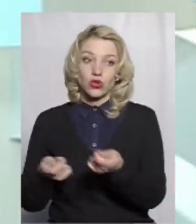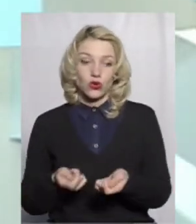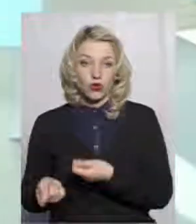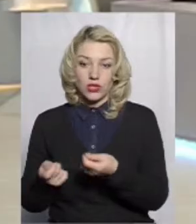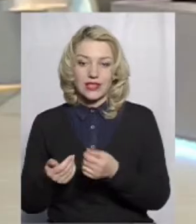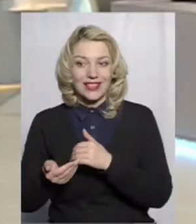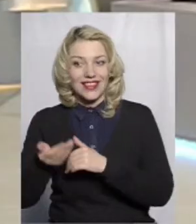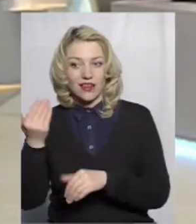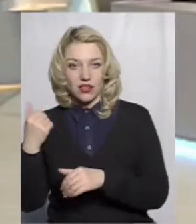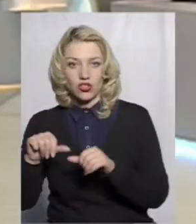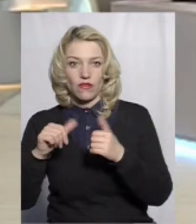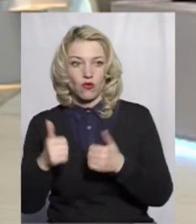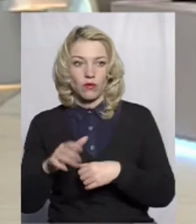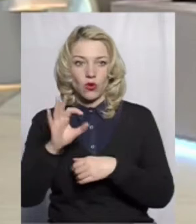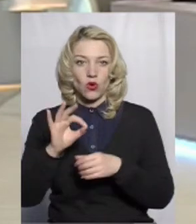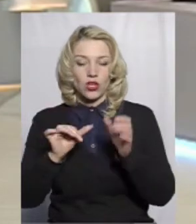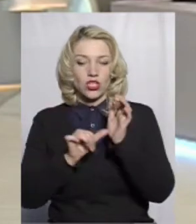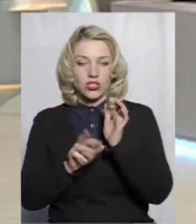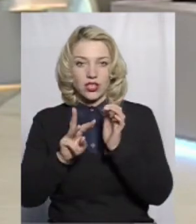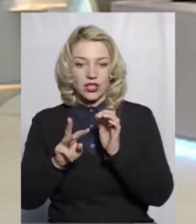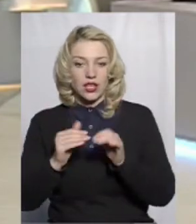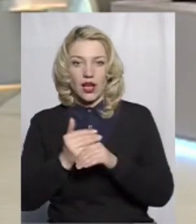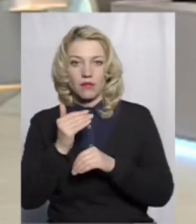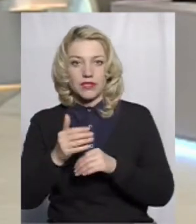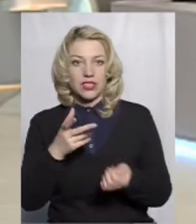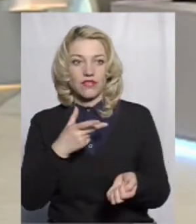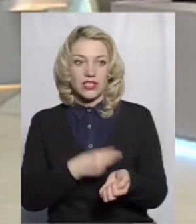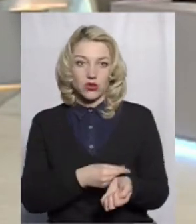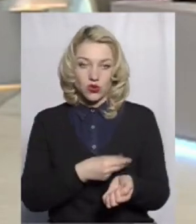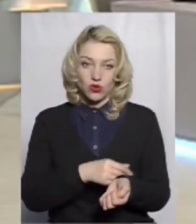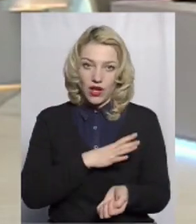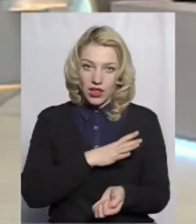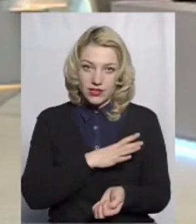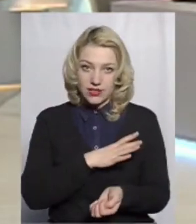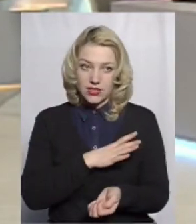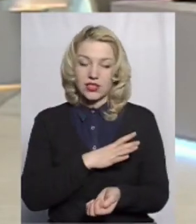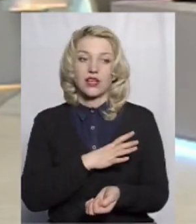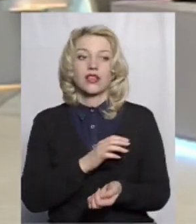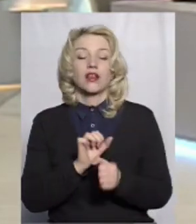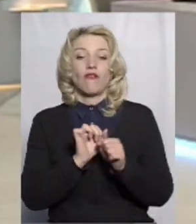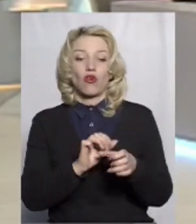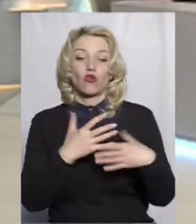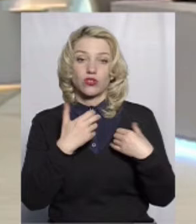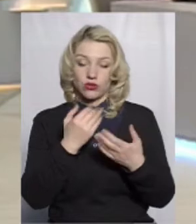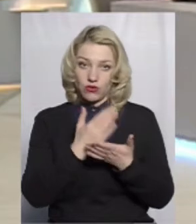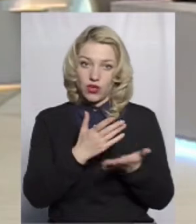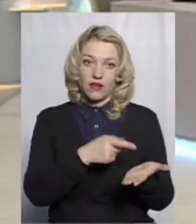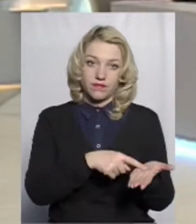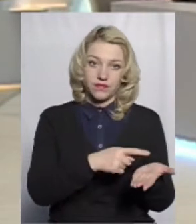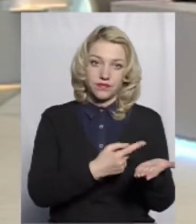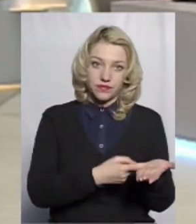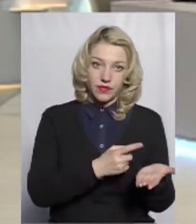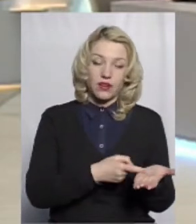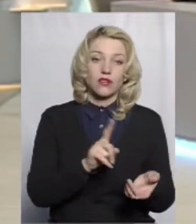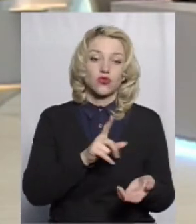Одні донесли раніше форму 063, а пізніше вакцинувалися, і в охороні здоров'я є вже, що вони вакциновані.